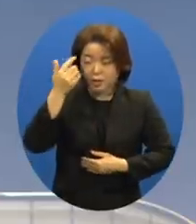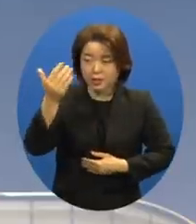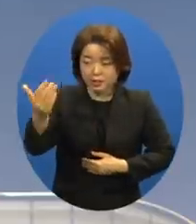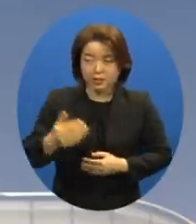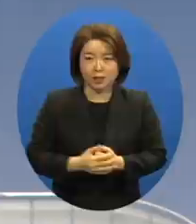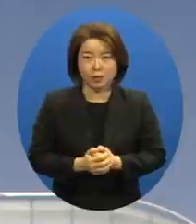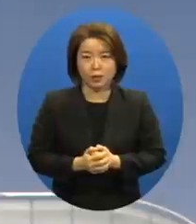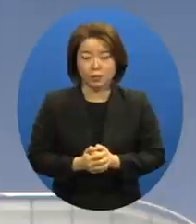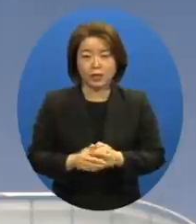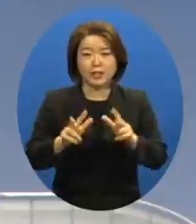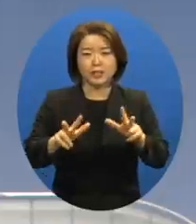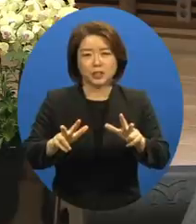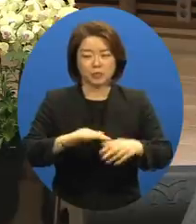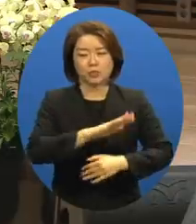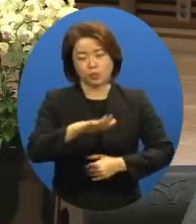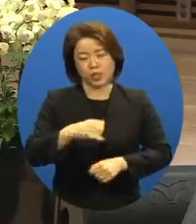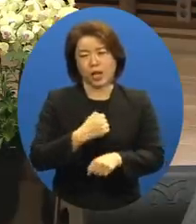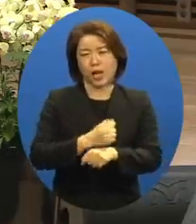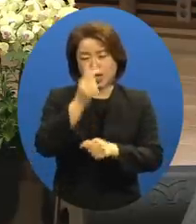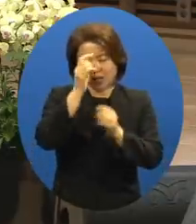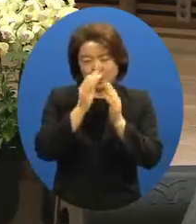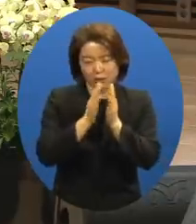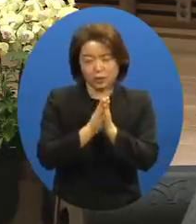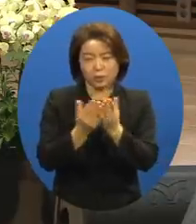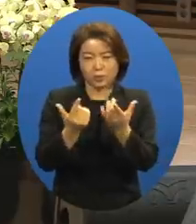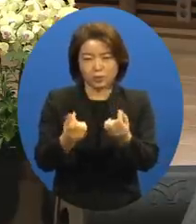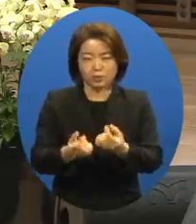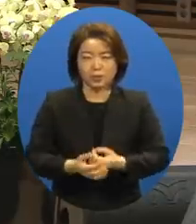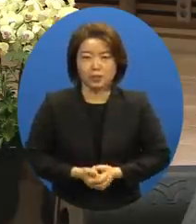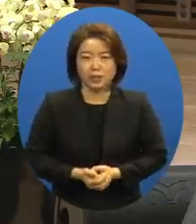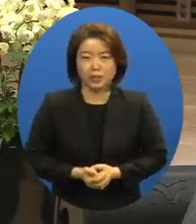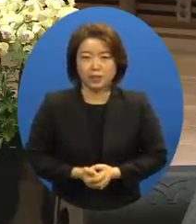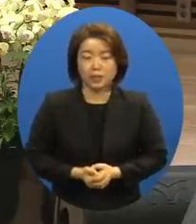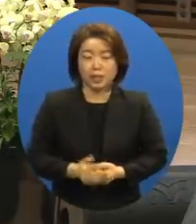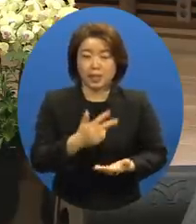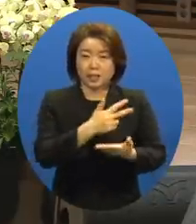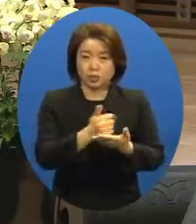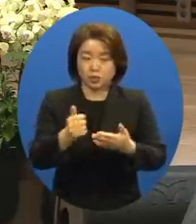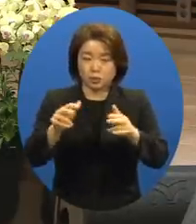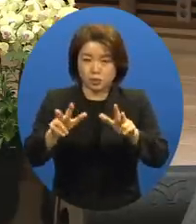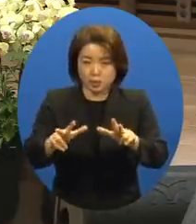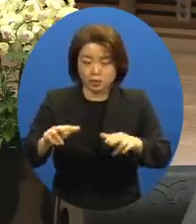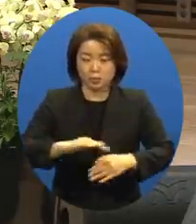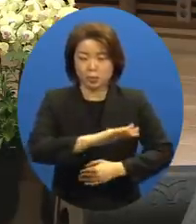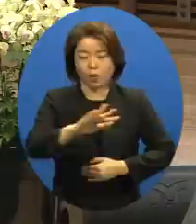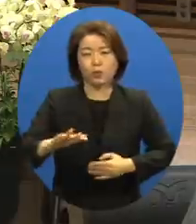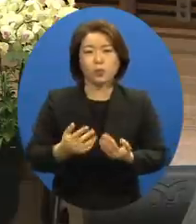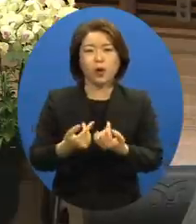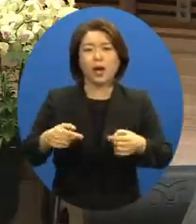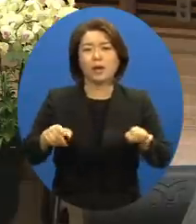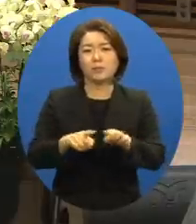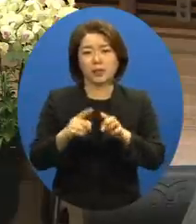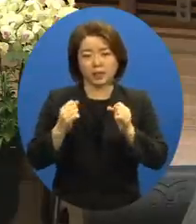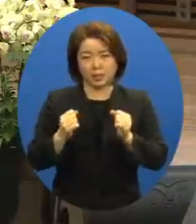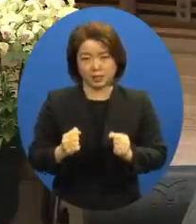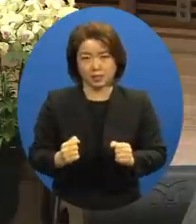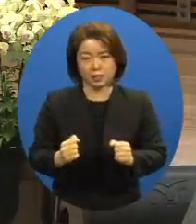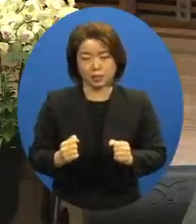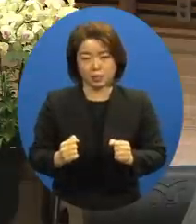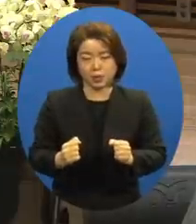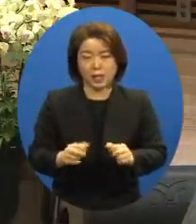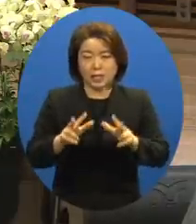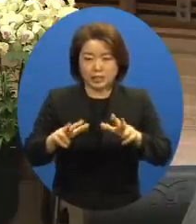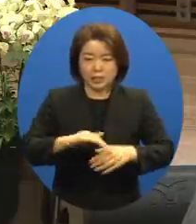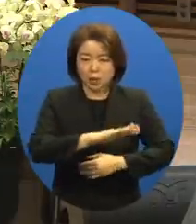해야될 기도입니다 아 주님은 아 지금도 우리와 함께 계시고 그리고 지금 우리가